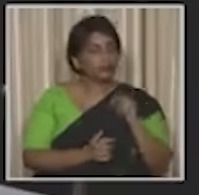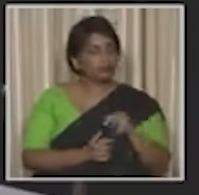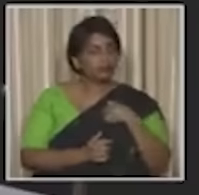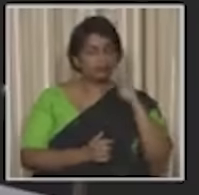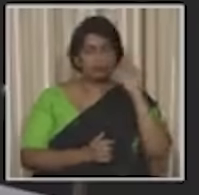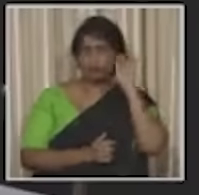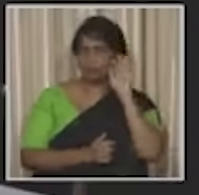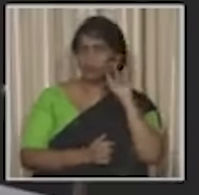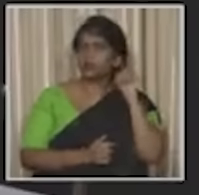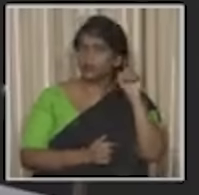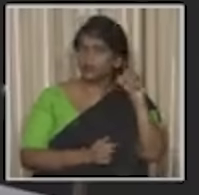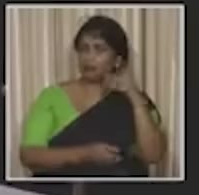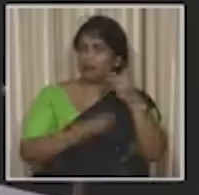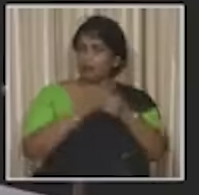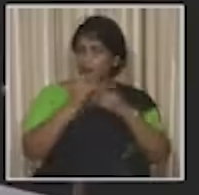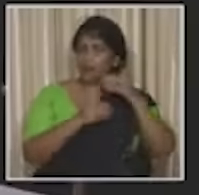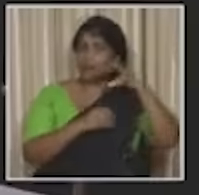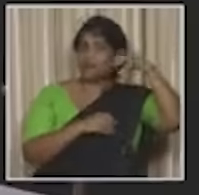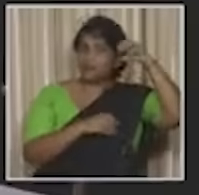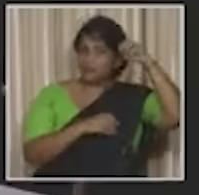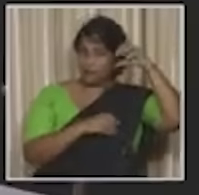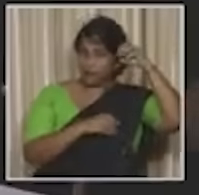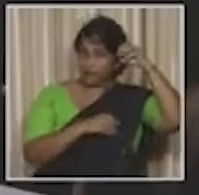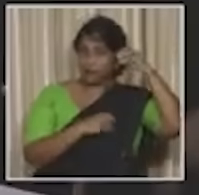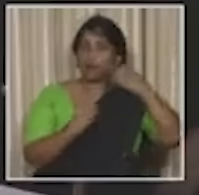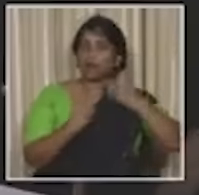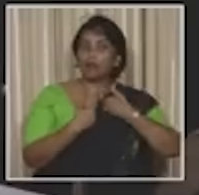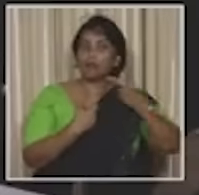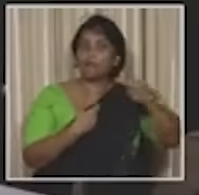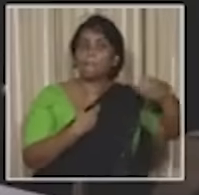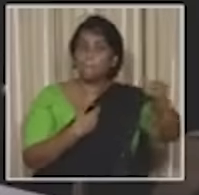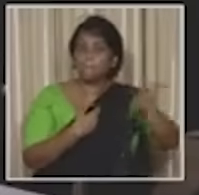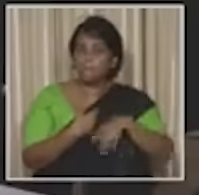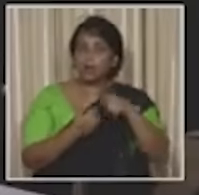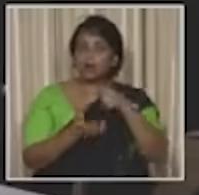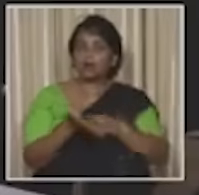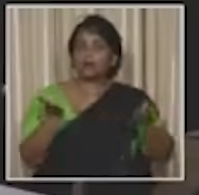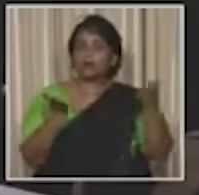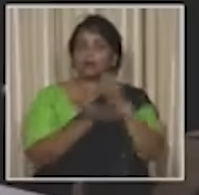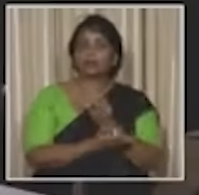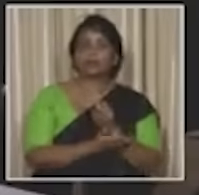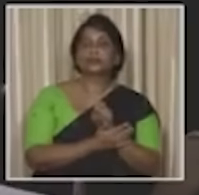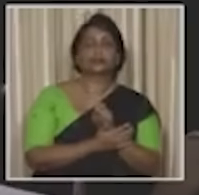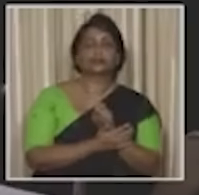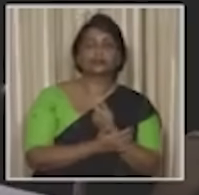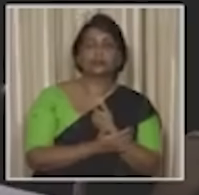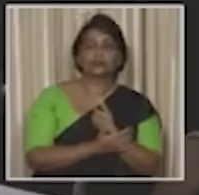දැනගන්න කැමති ඒගොල්ලෝ නිෂ්පාදනය කරන විදුලිය අප මිලදී ගන්න අස්සම් කරන ගිවිසුමේ ගාණ කීයද?